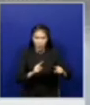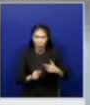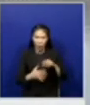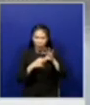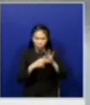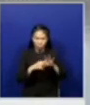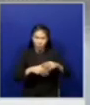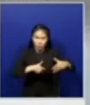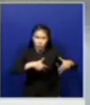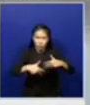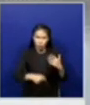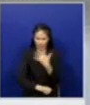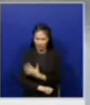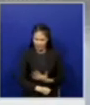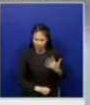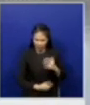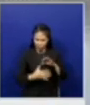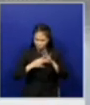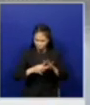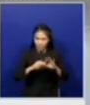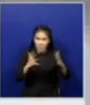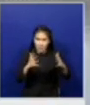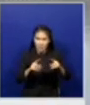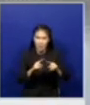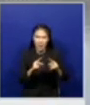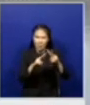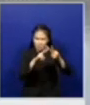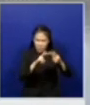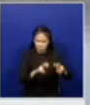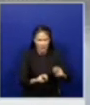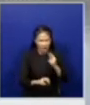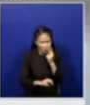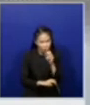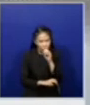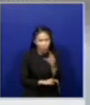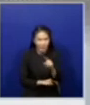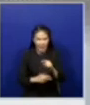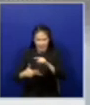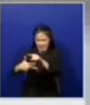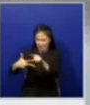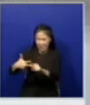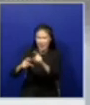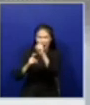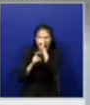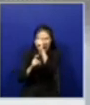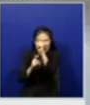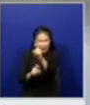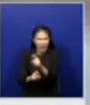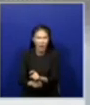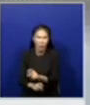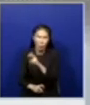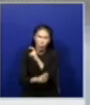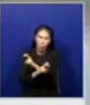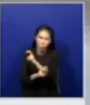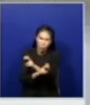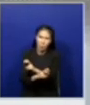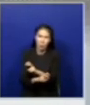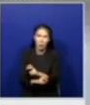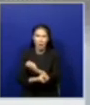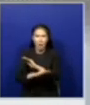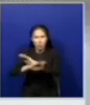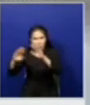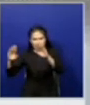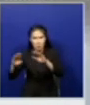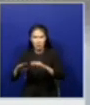ชนทั้งที่มีงานวิจัยรองรับว่าสารเคมีร้ายแรงดังกล่าวเป็นสารก่อมะ